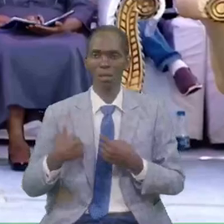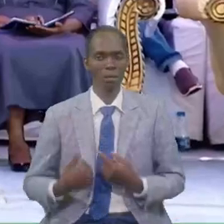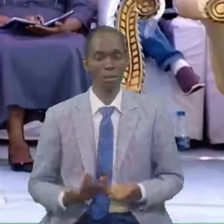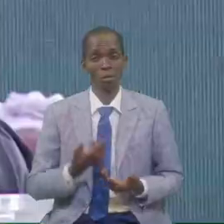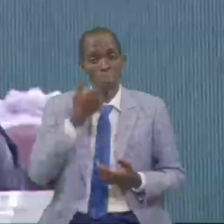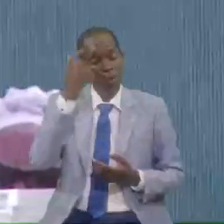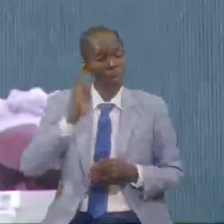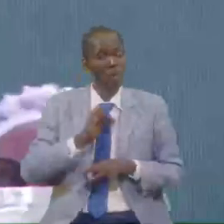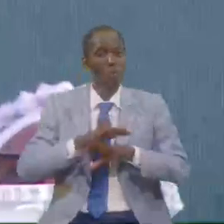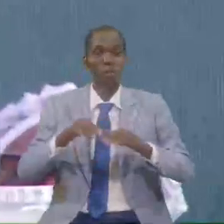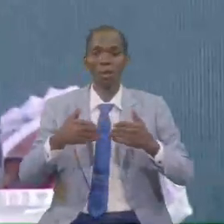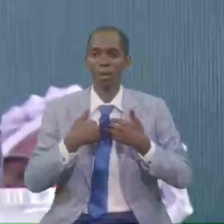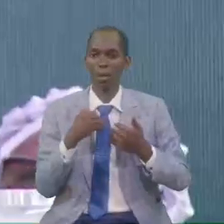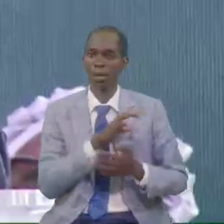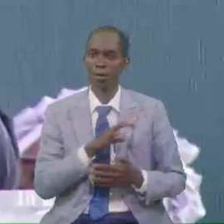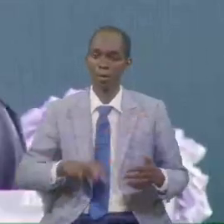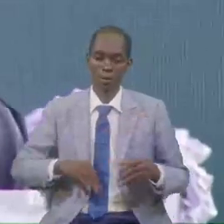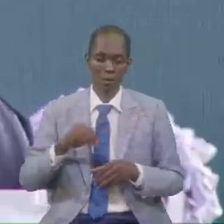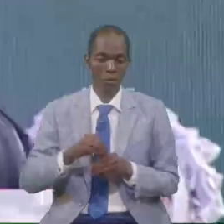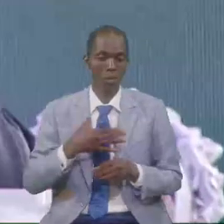Je n'avais pas Christ dans ma vie.